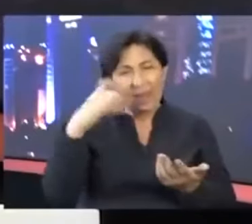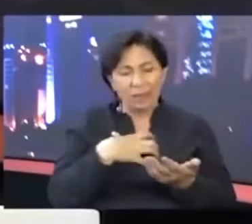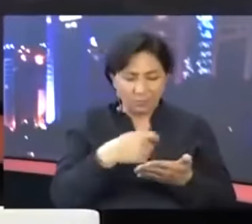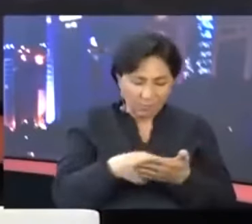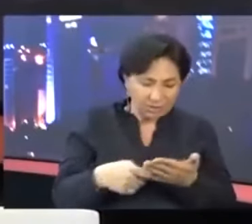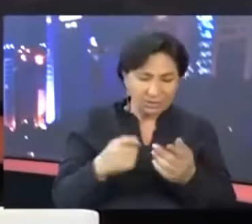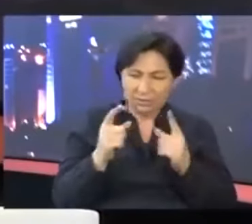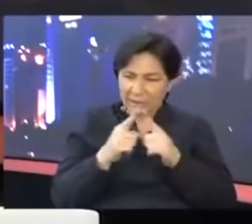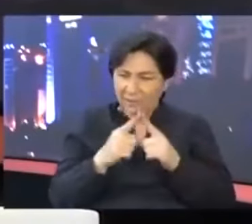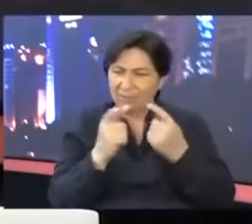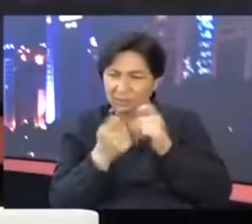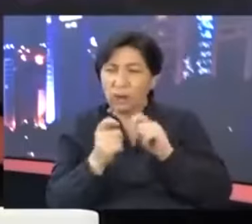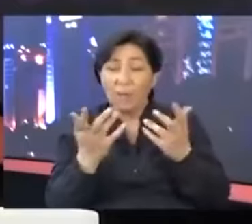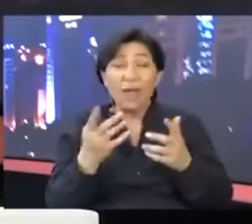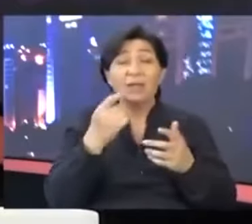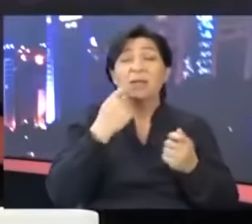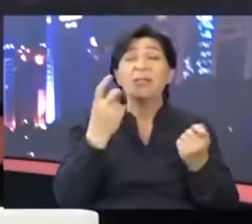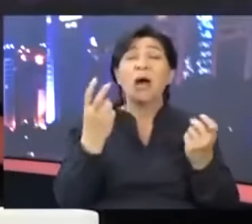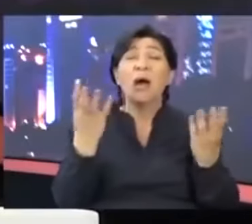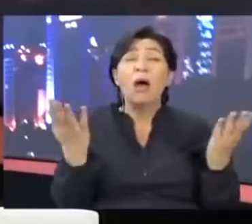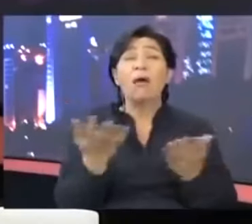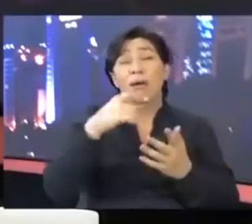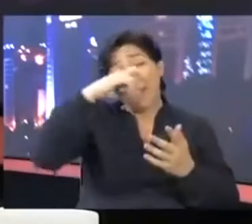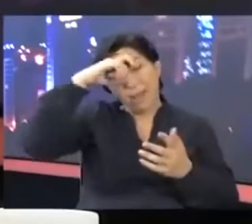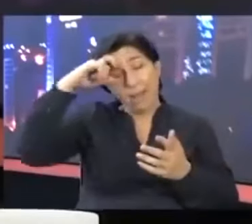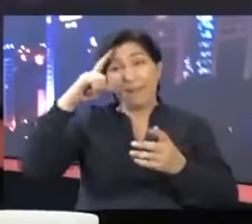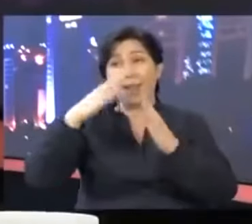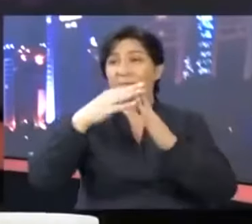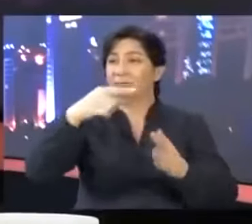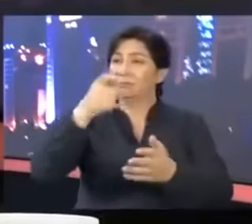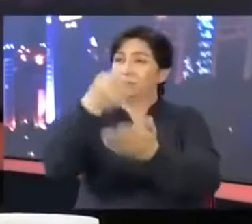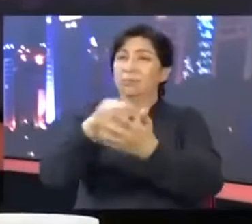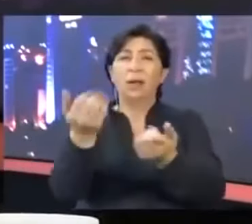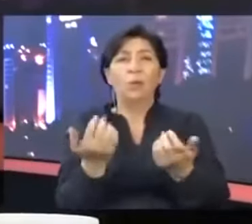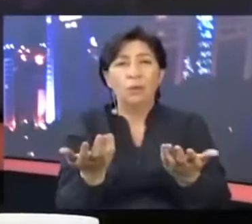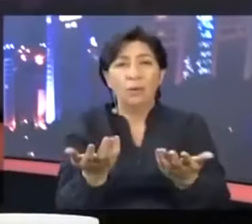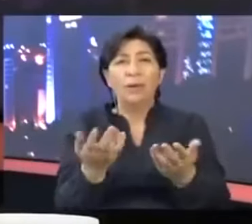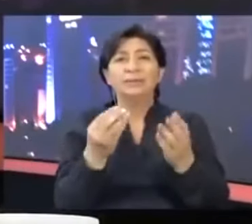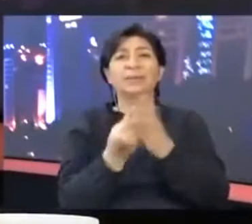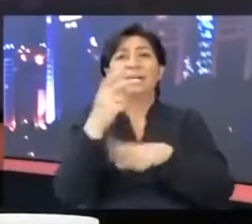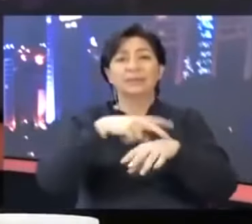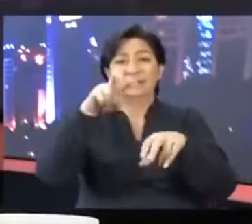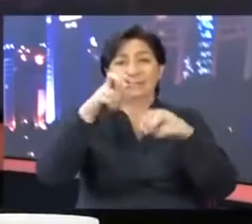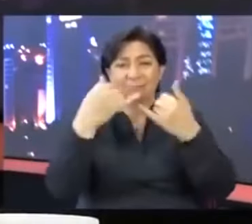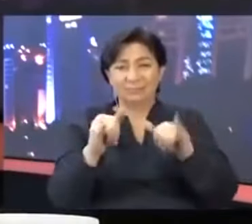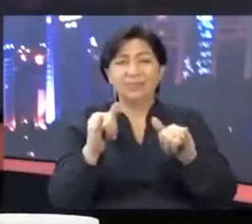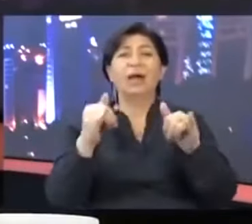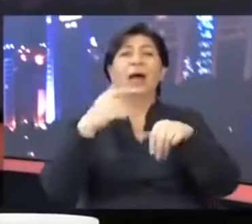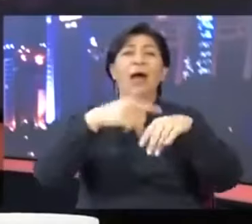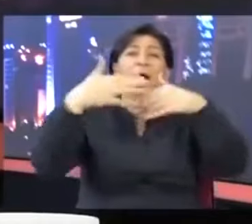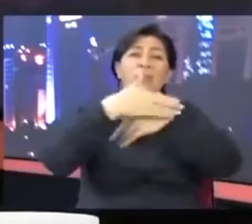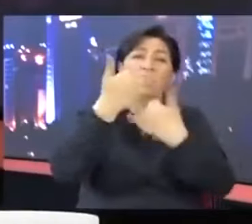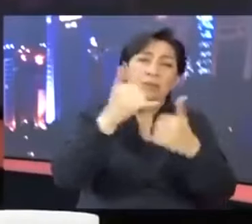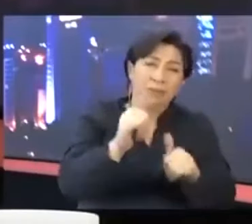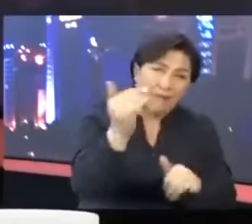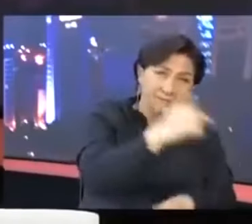maaşını aldığı daireye göre değişiyor ama insanlar yıllarca süren emeklilerini sırf bir daire için veriyorlar sabah 88'de işten çıkıyorlar çoğu işte altıda Eve